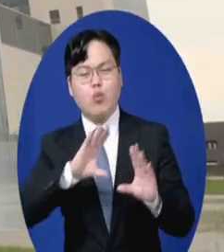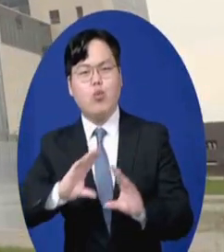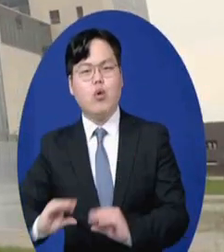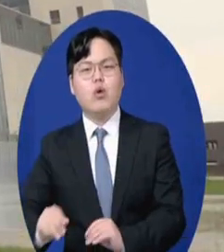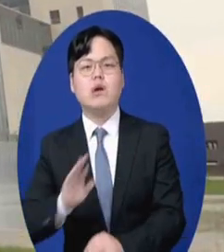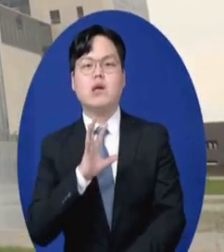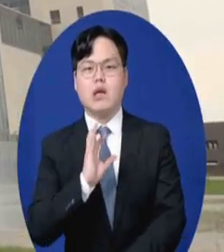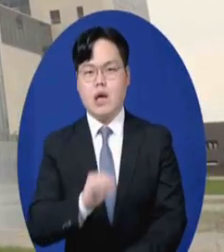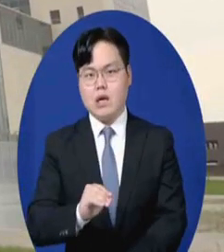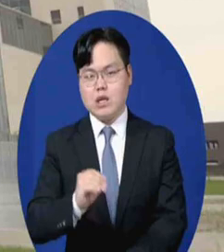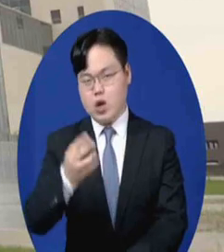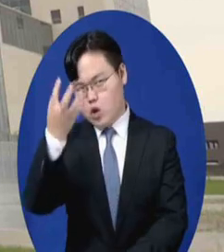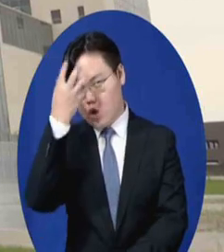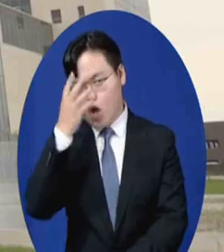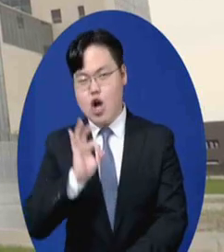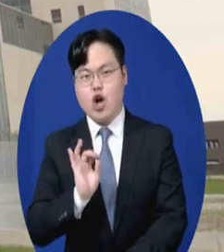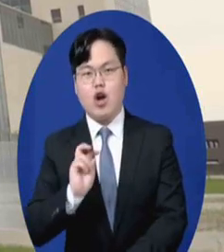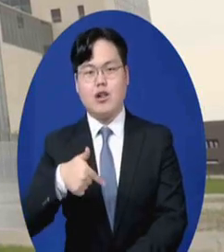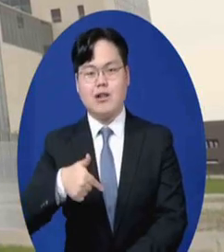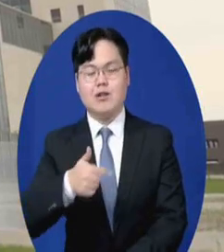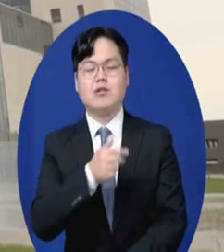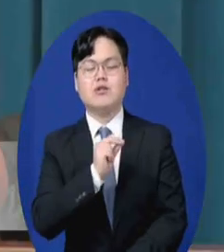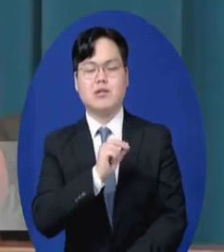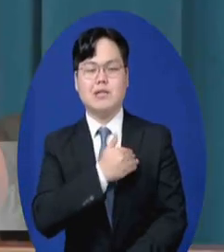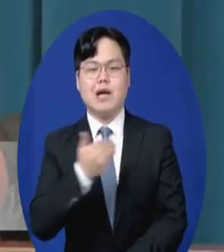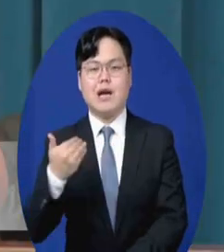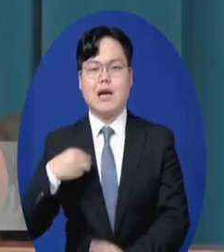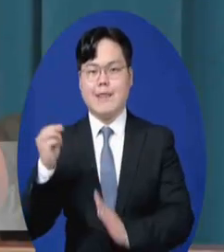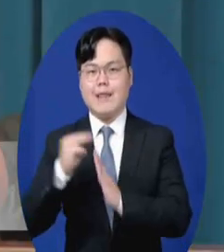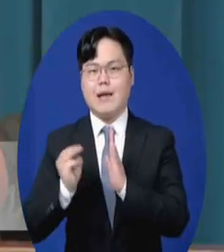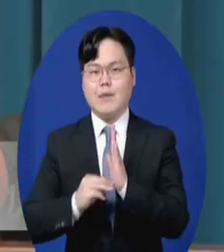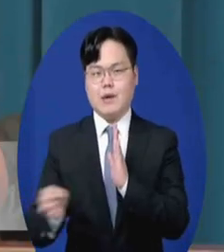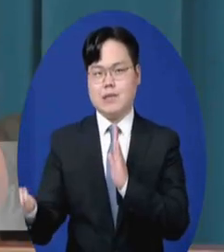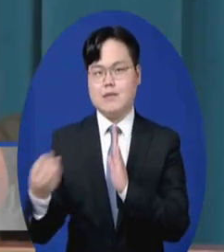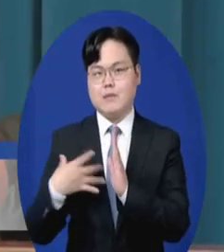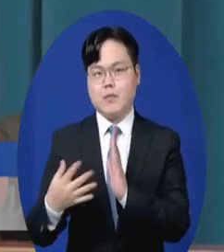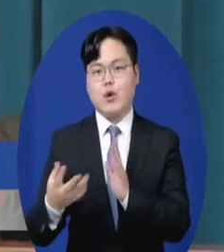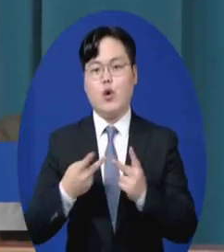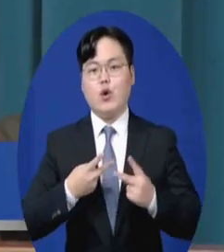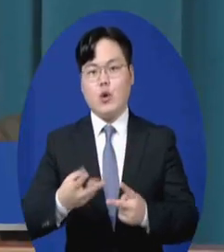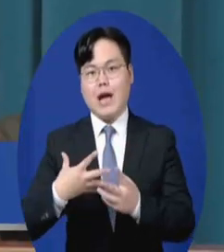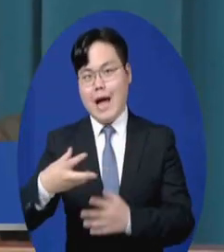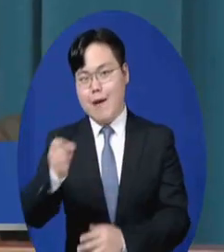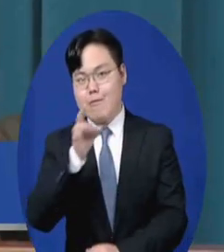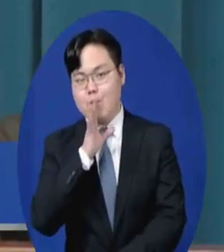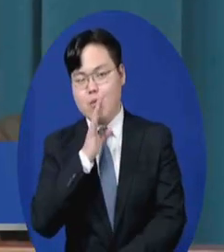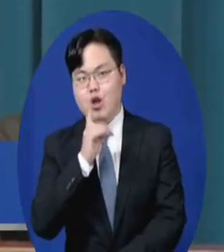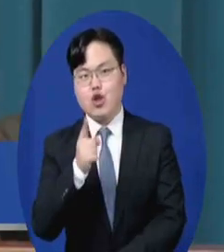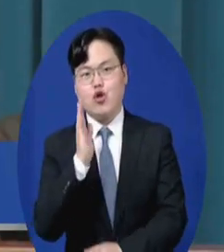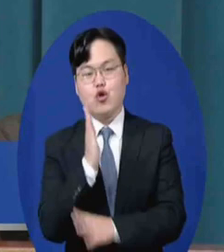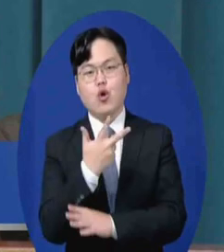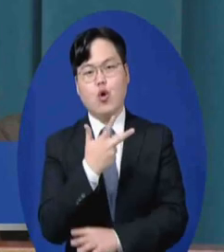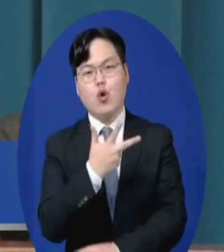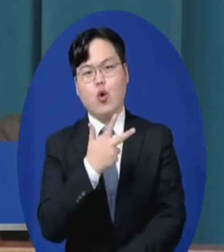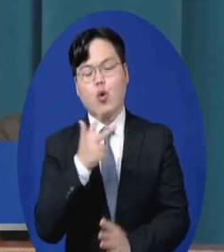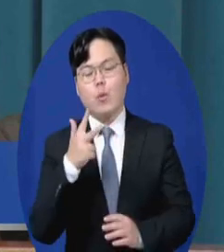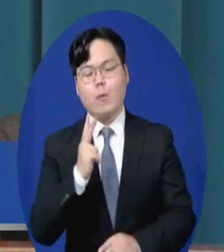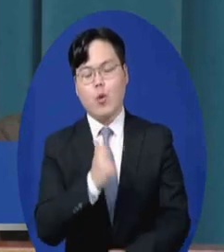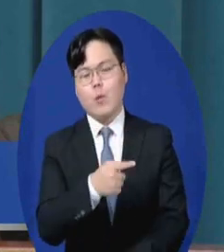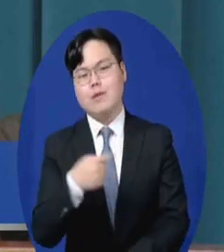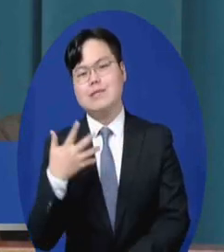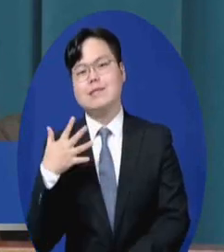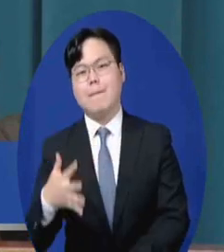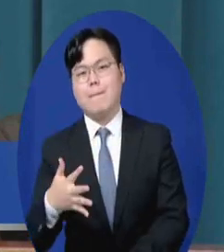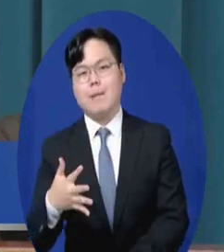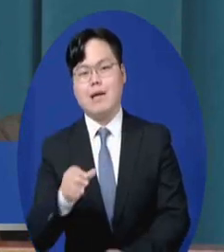талаар нийслэлийн засаг даргын орлогч тайлбар өгч байна. Энэ чинь үйлчлүүлж байгаа нэг 3000-аас 5000 өдөртөм үйлчлүүлдэг иргэд байдаг.